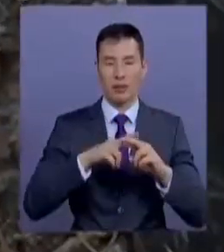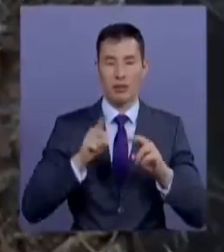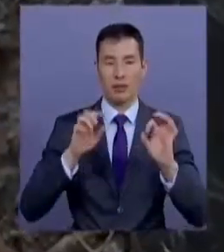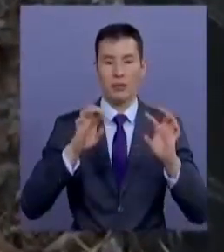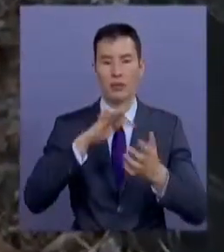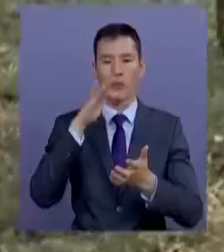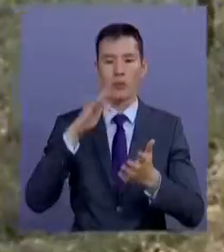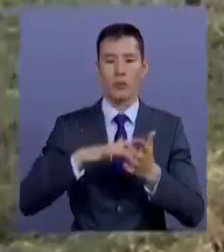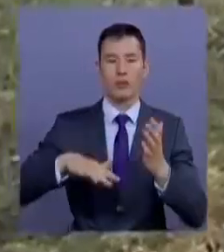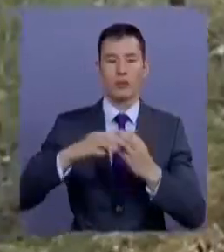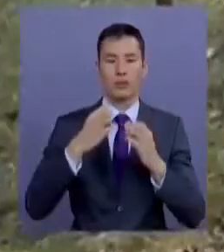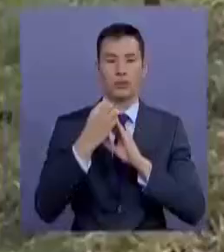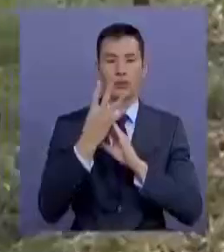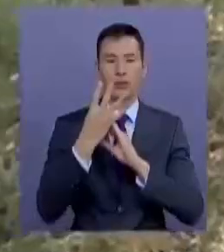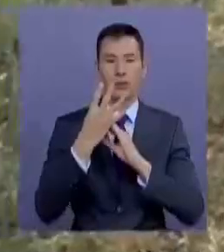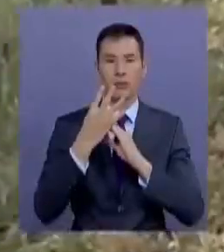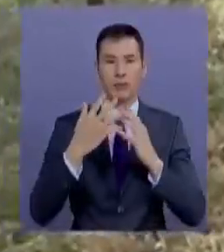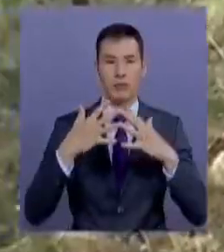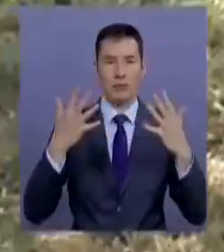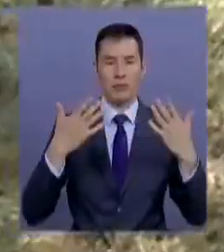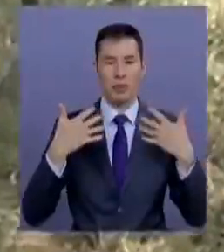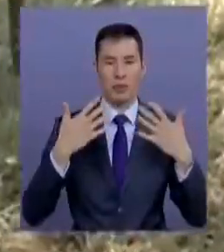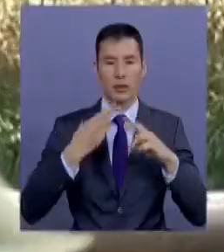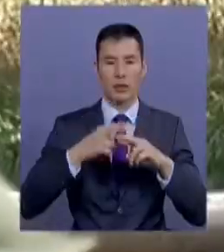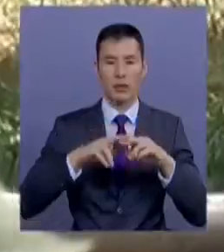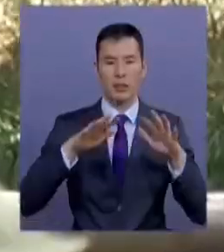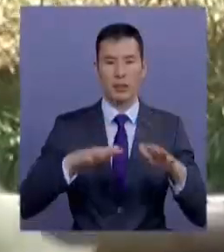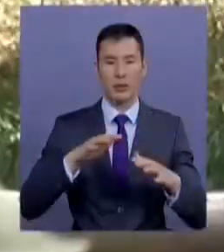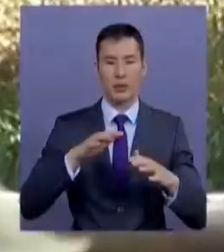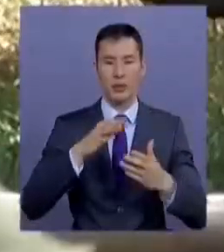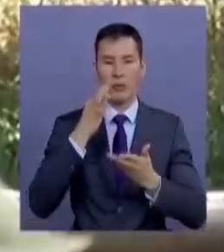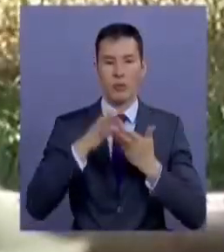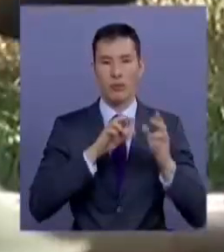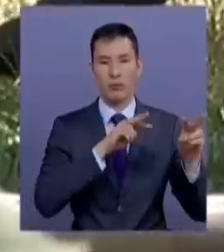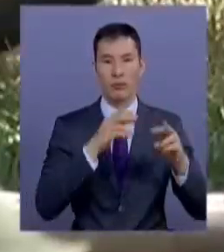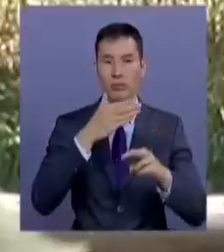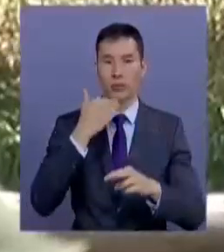қаладағы 14 ірі саябақ, 96 шағын көгалды демалыс орындарына жауапсыз қарағандар